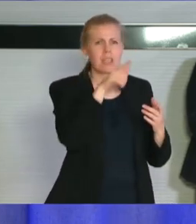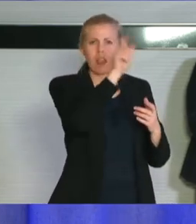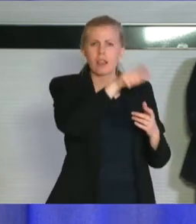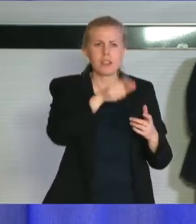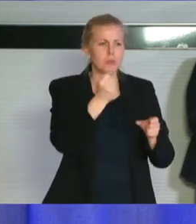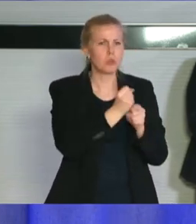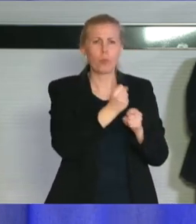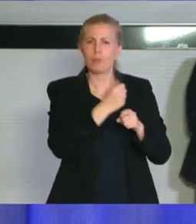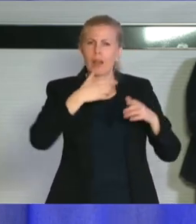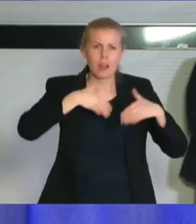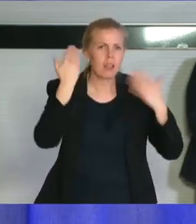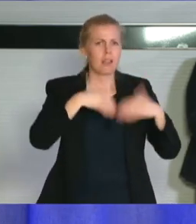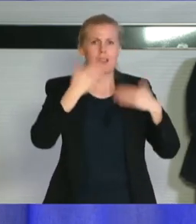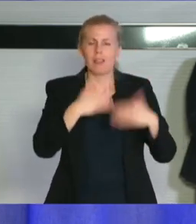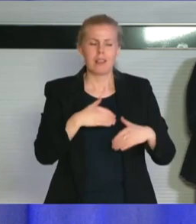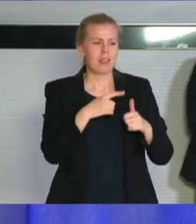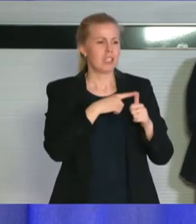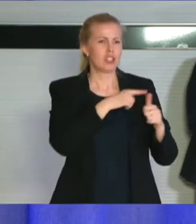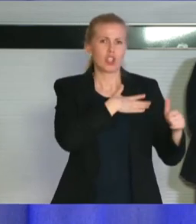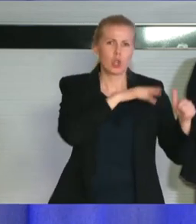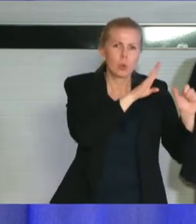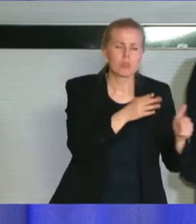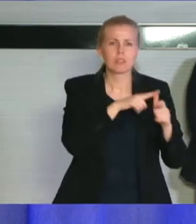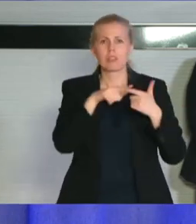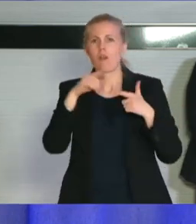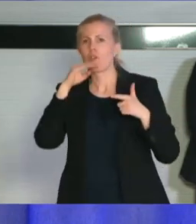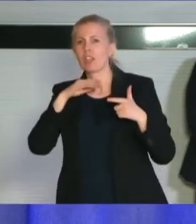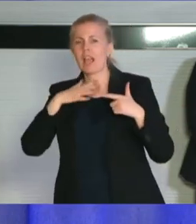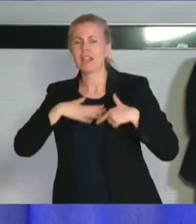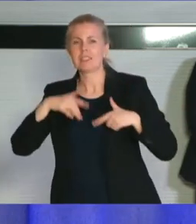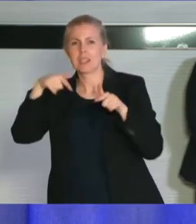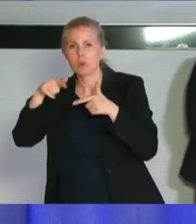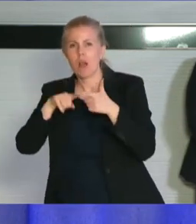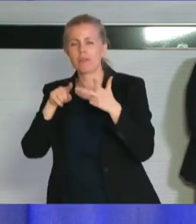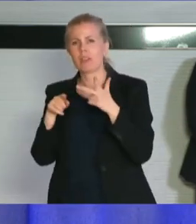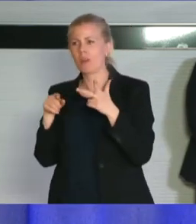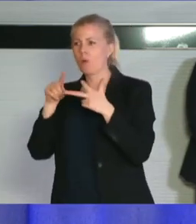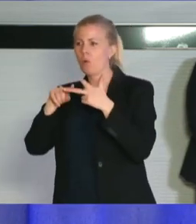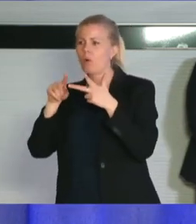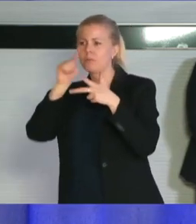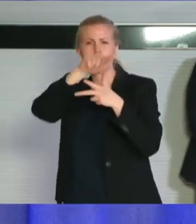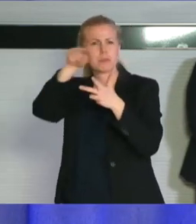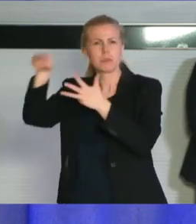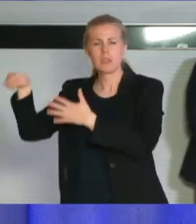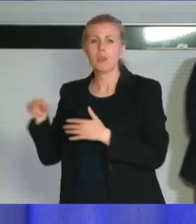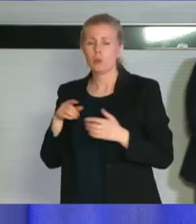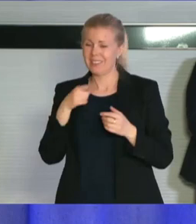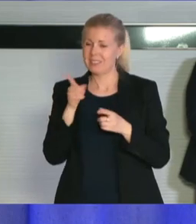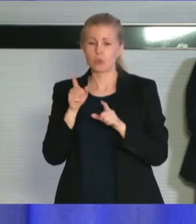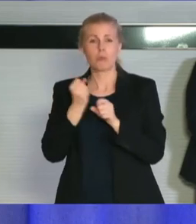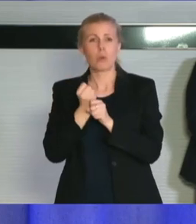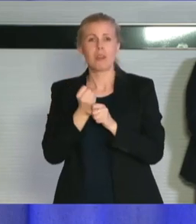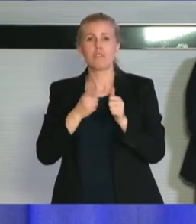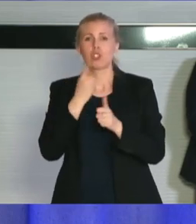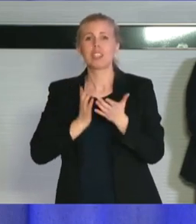i helsedirektoratet, i Folkehelseinstituttet, som virkelig står på og som gir oss et beslutningsgrunnlag, som jobber i første linjen ute. Det